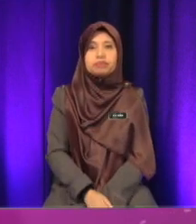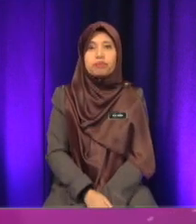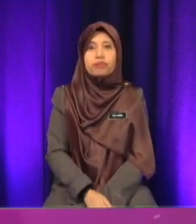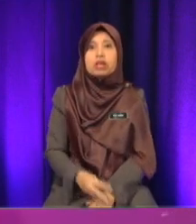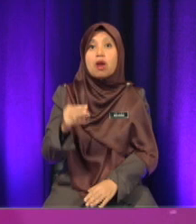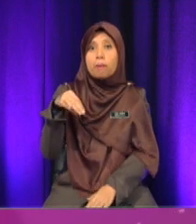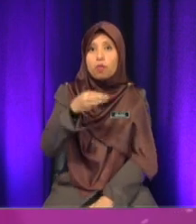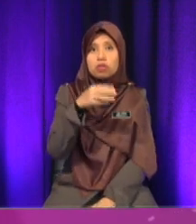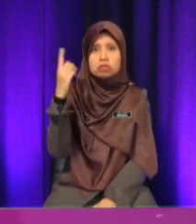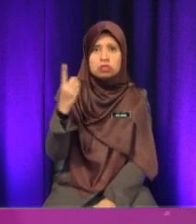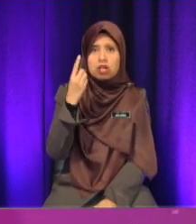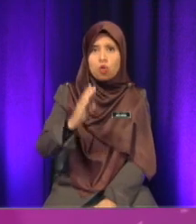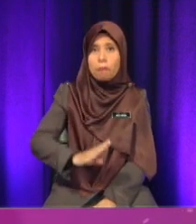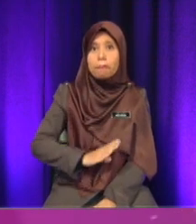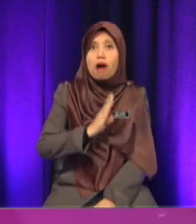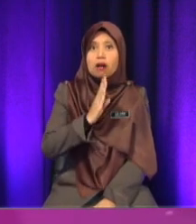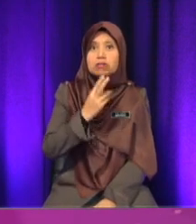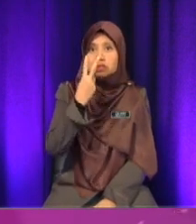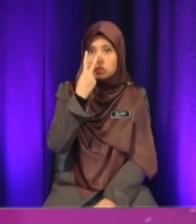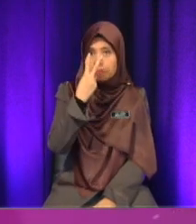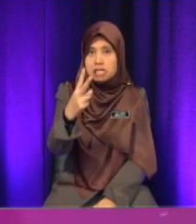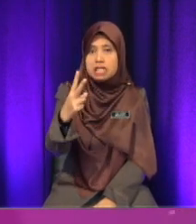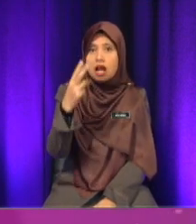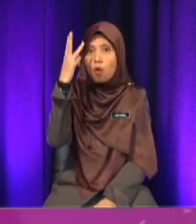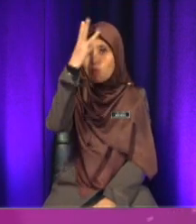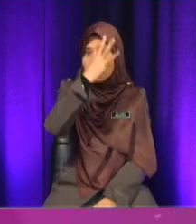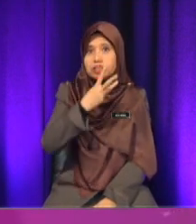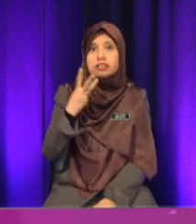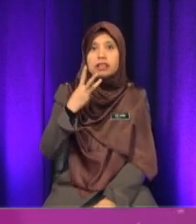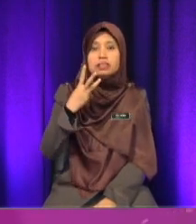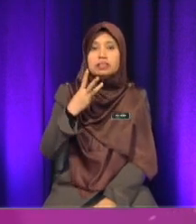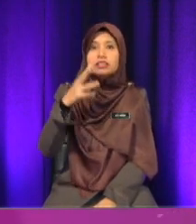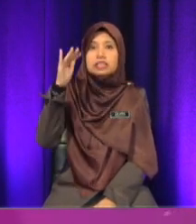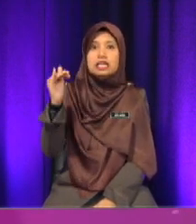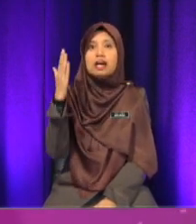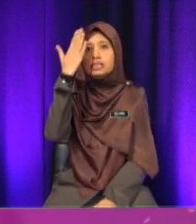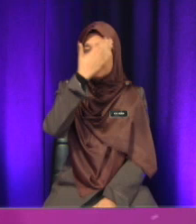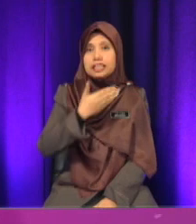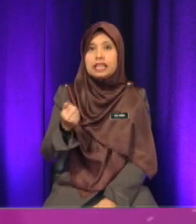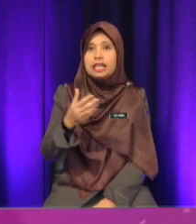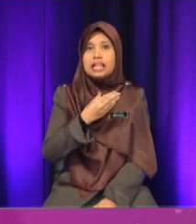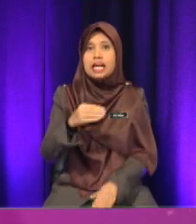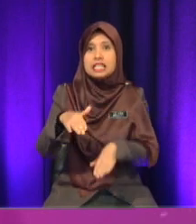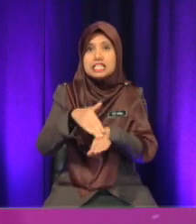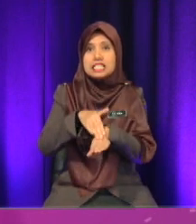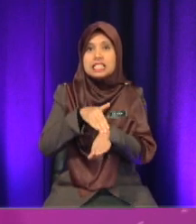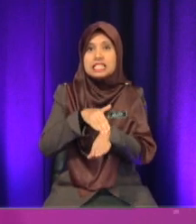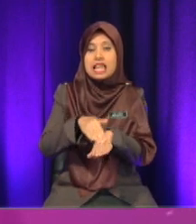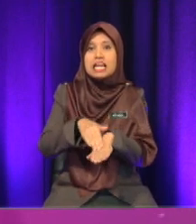selalu berbangga melihat wajahnya yang cantik dan sisiknya yang berkilauan